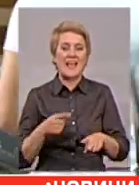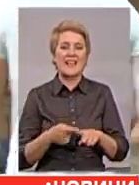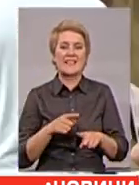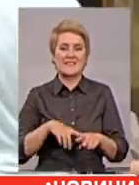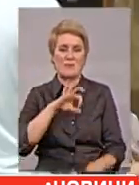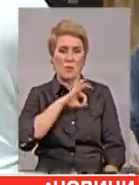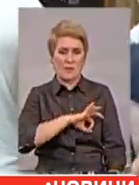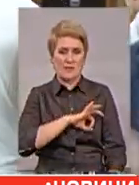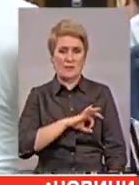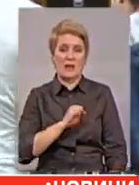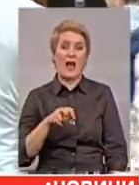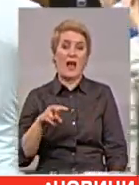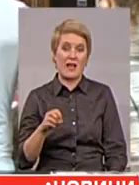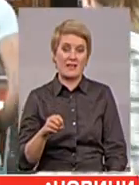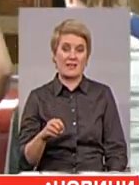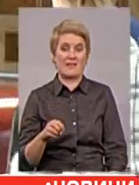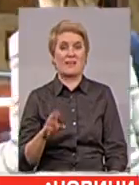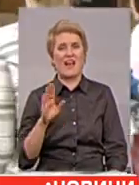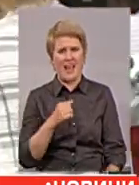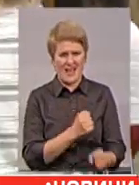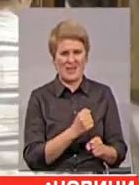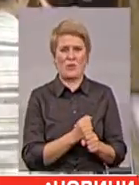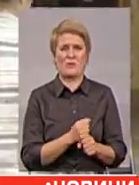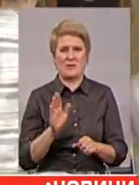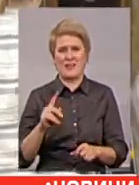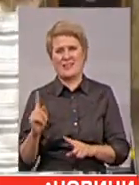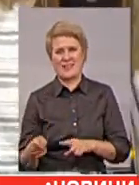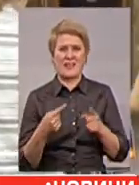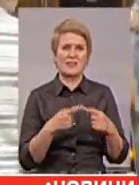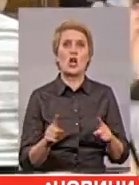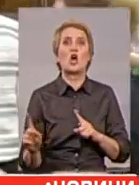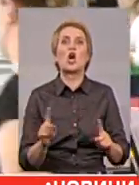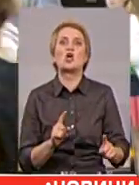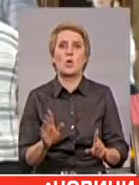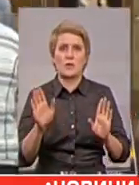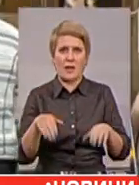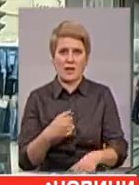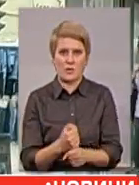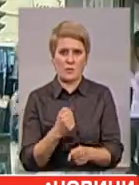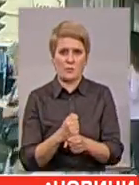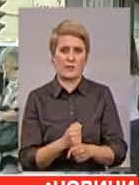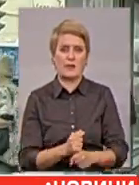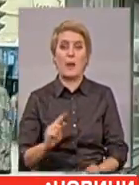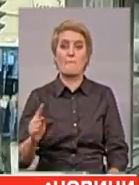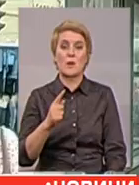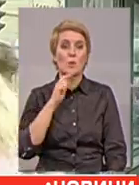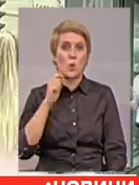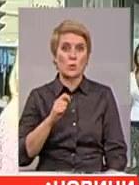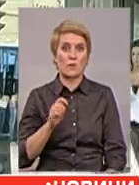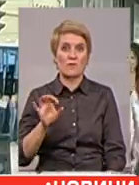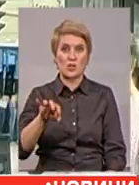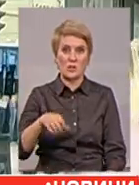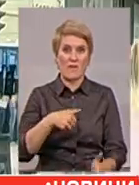штуку користуюся. Але хай те роблять, хай це, але от щось хай роблять. Першим в Україні від